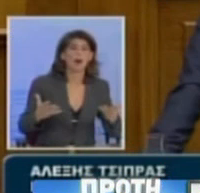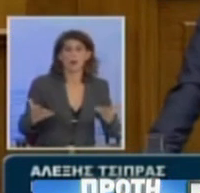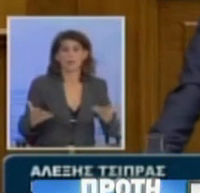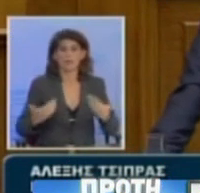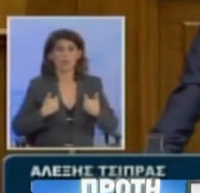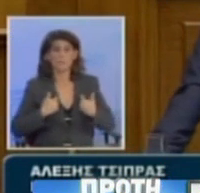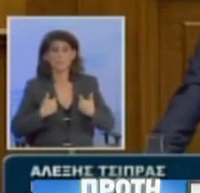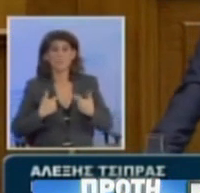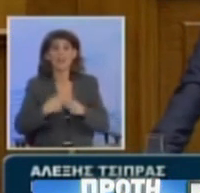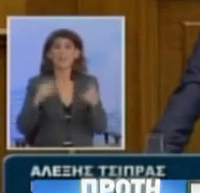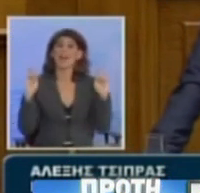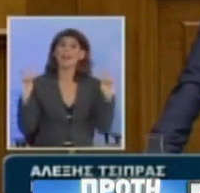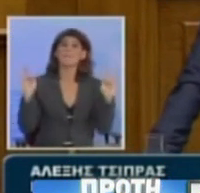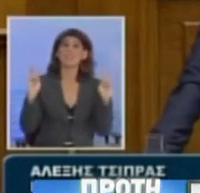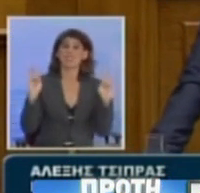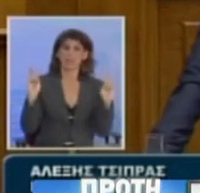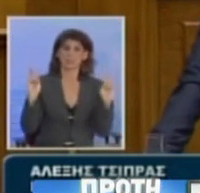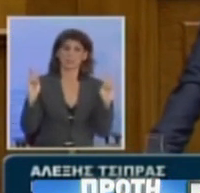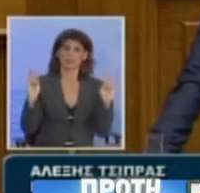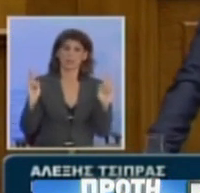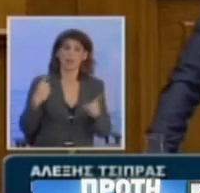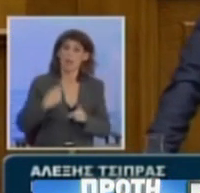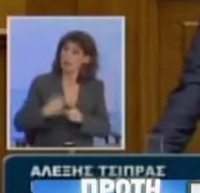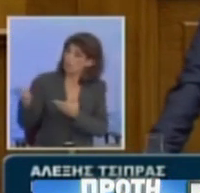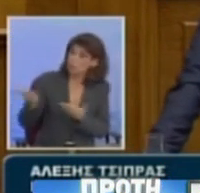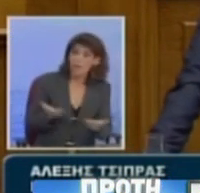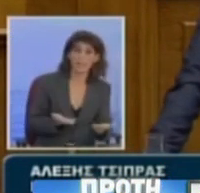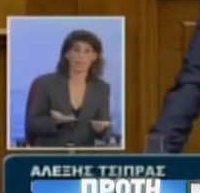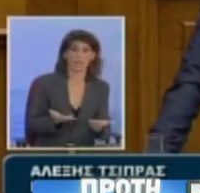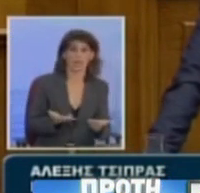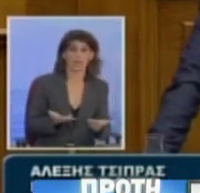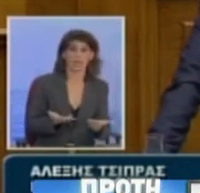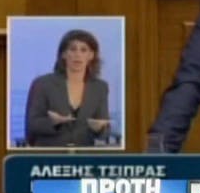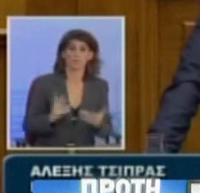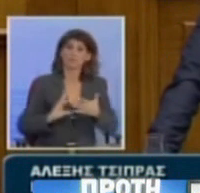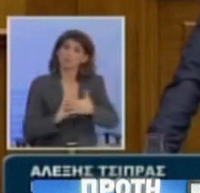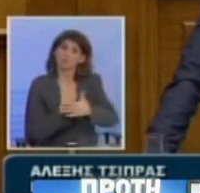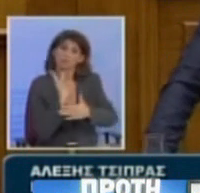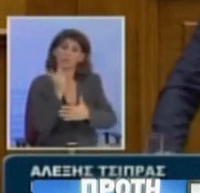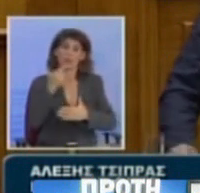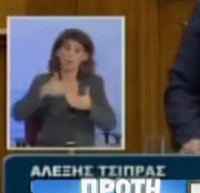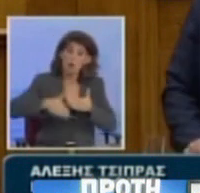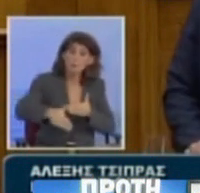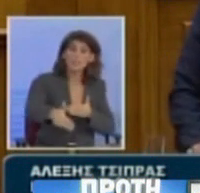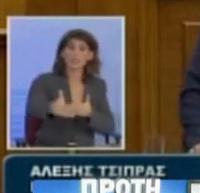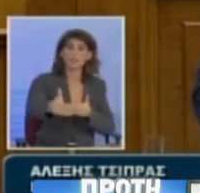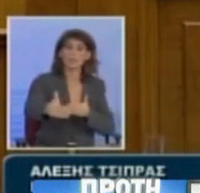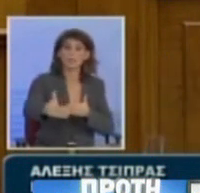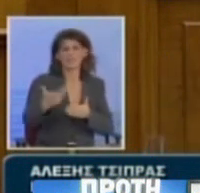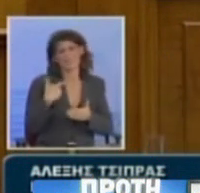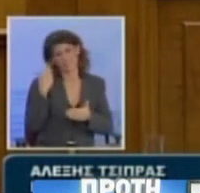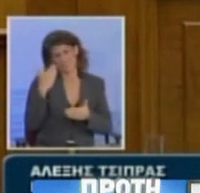Εμείς είμαστε με την Ελλάδα της ελπίδας, με την Ελλάδα που έρχεται, της δημιουργίας και της προοπτικής. Θεωρώ